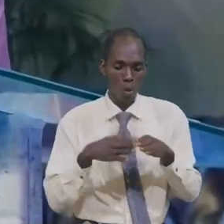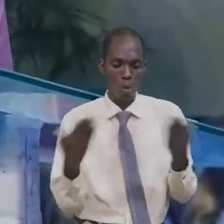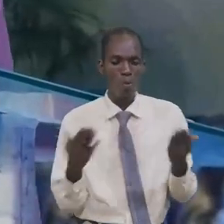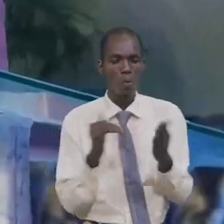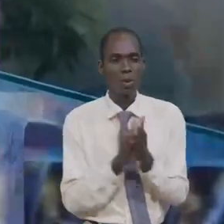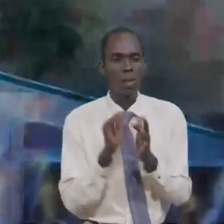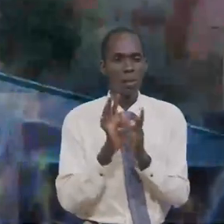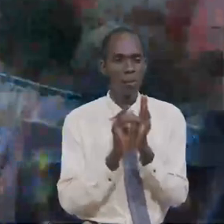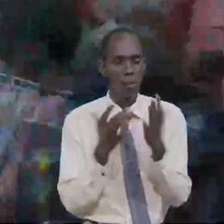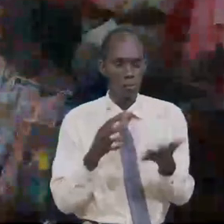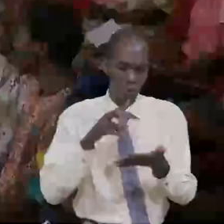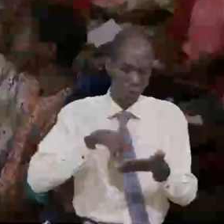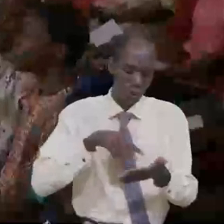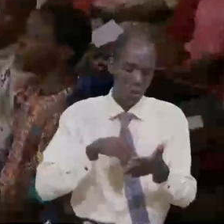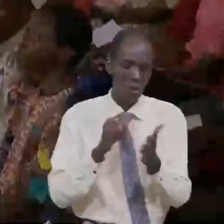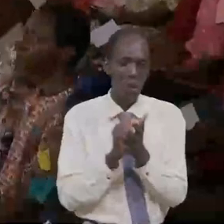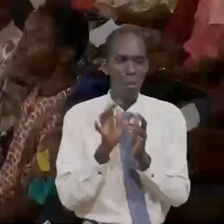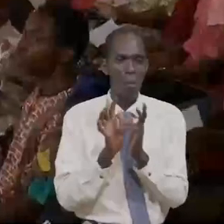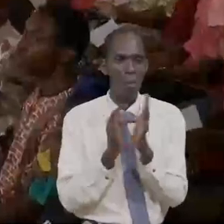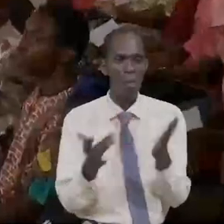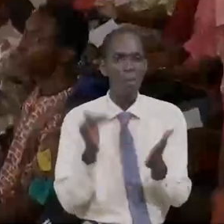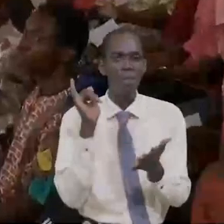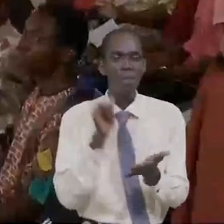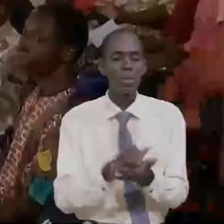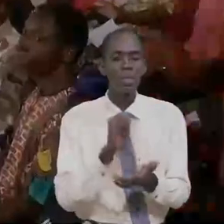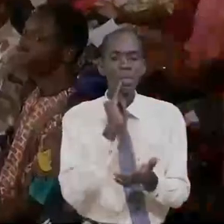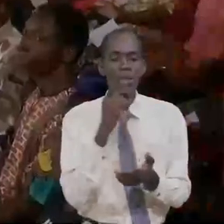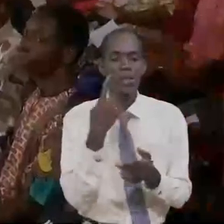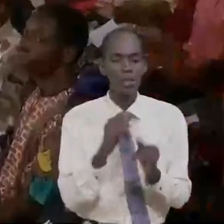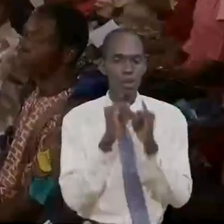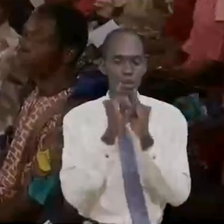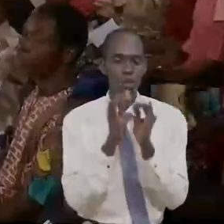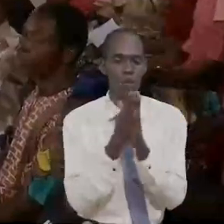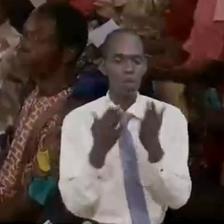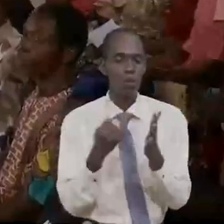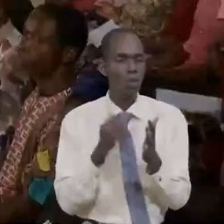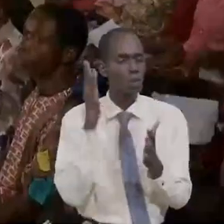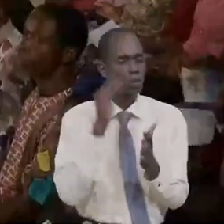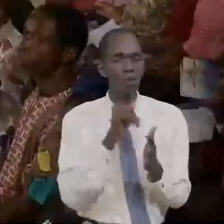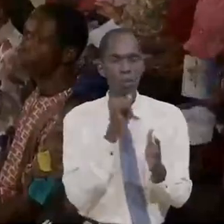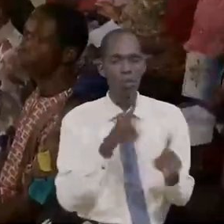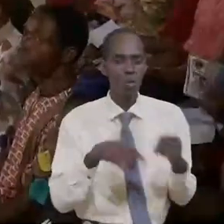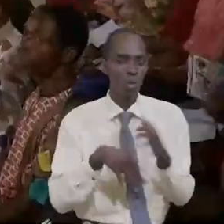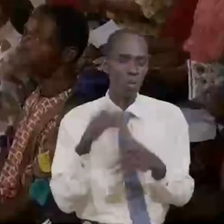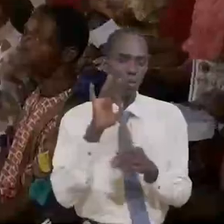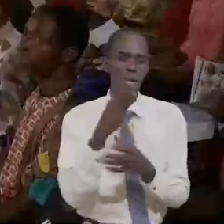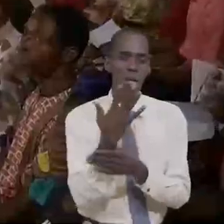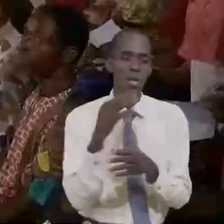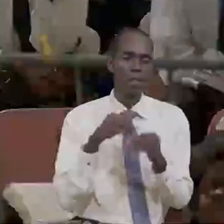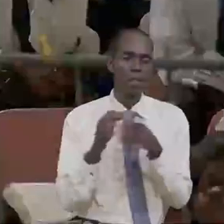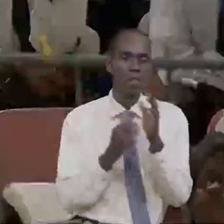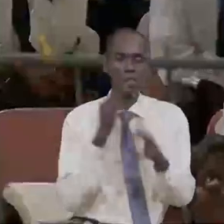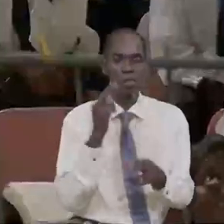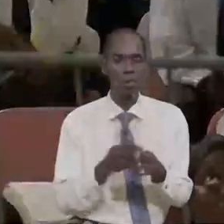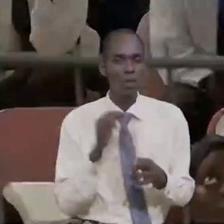ça c'est le manuel une qui ne s'éloignera point de ta bouche de ta bouche